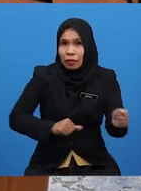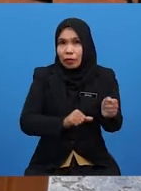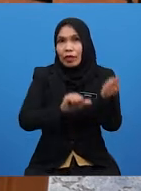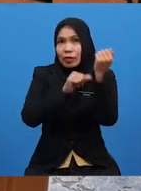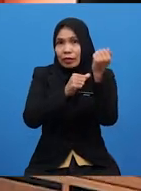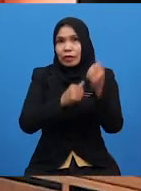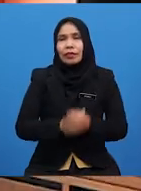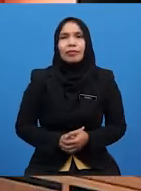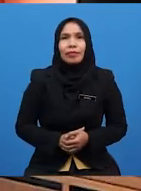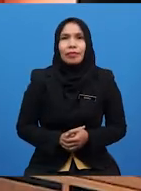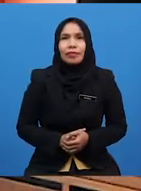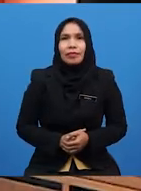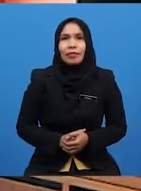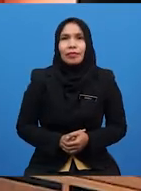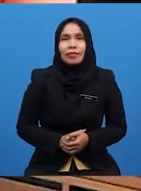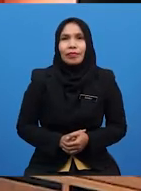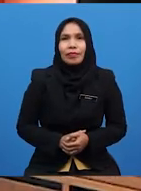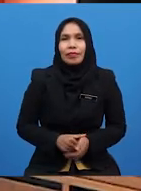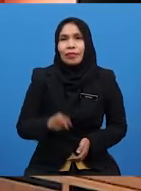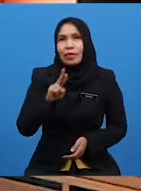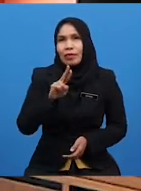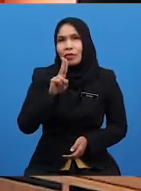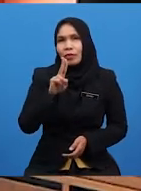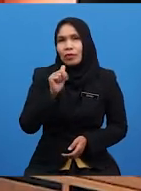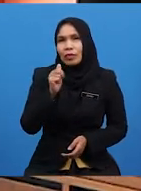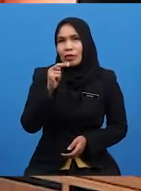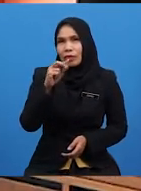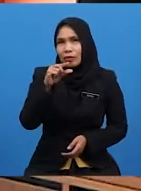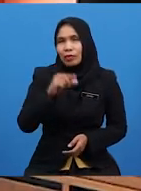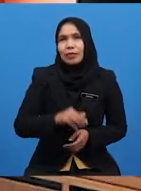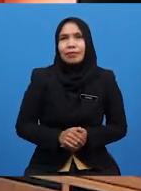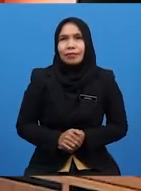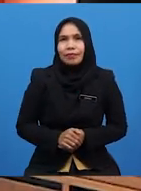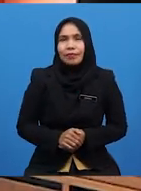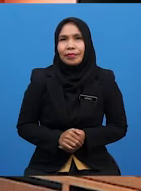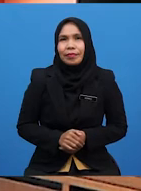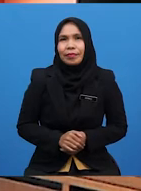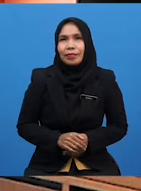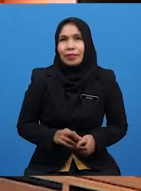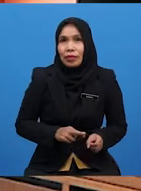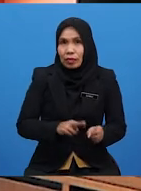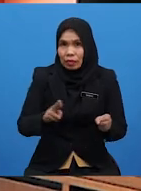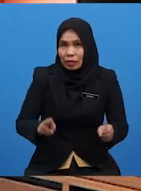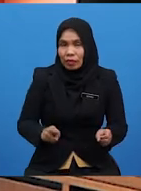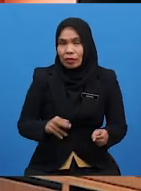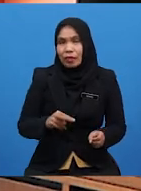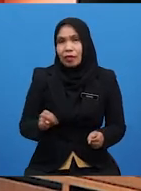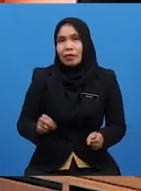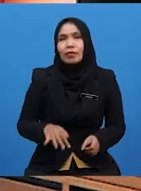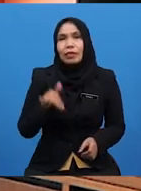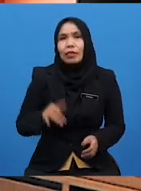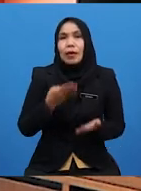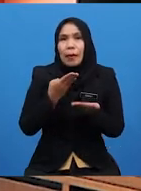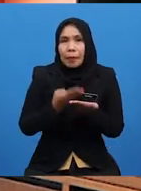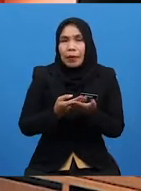daripada ruang rekaan yang baik dapat memberi keselesaan dalam bilik maupun